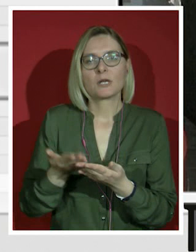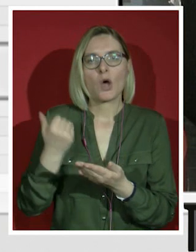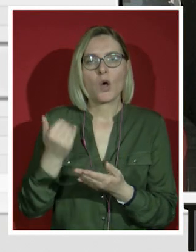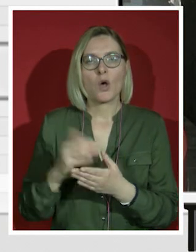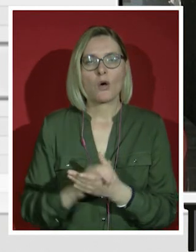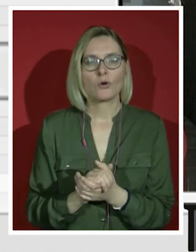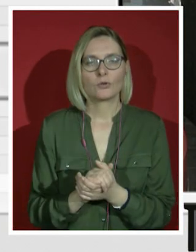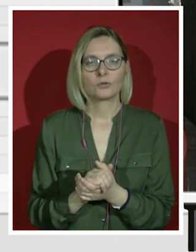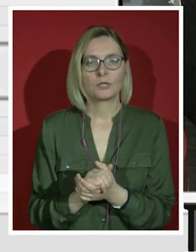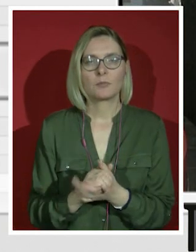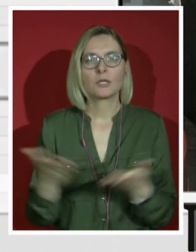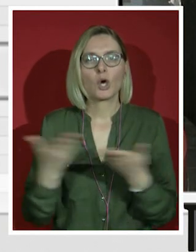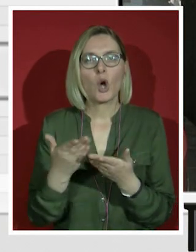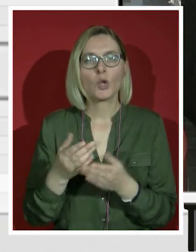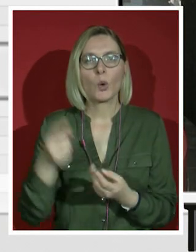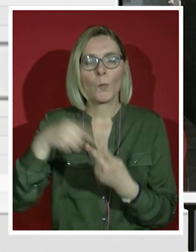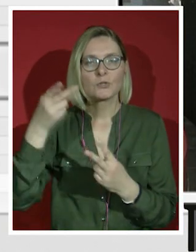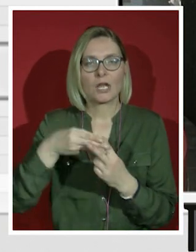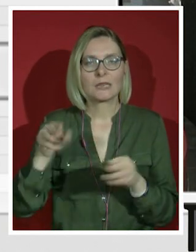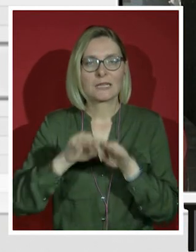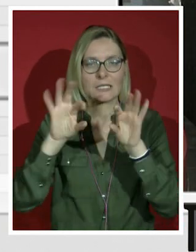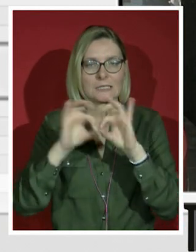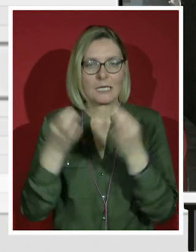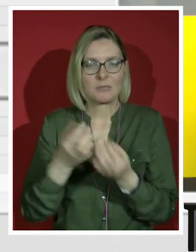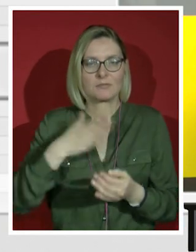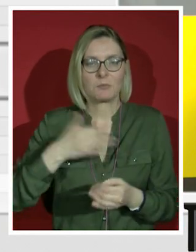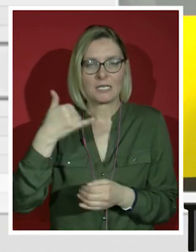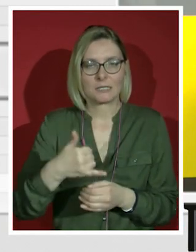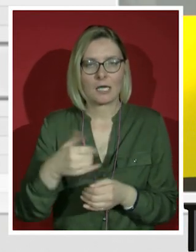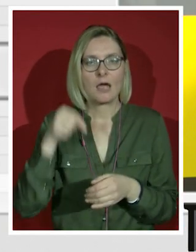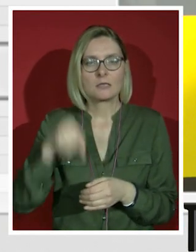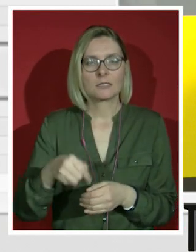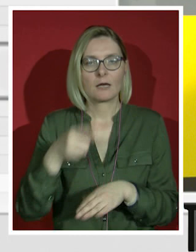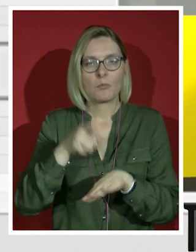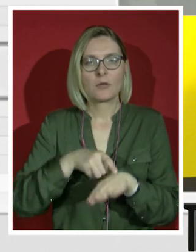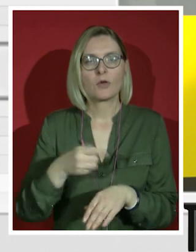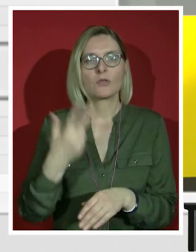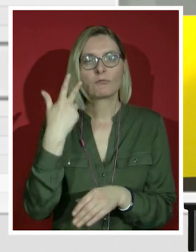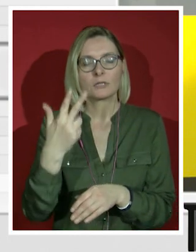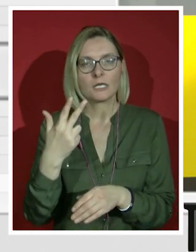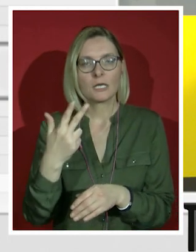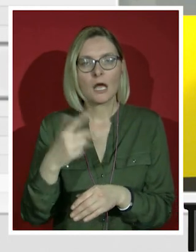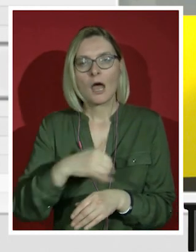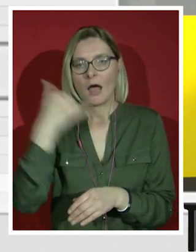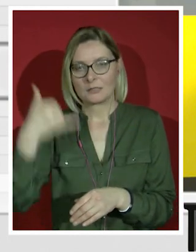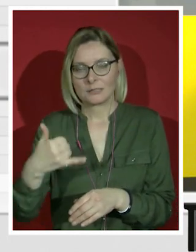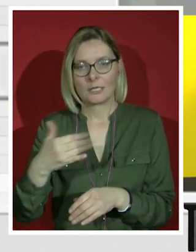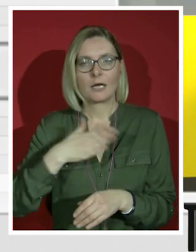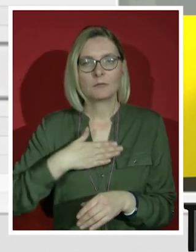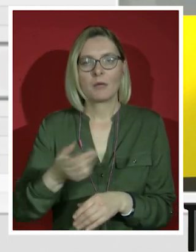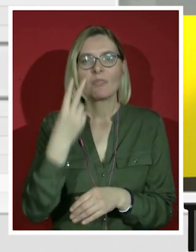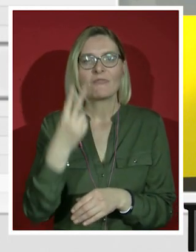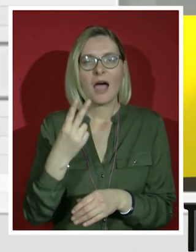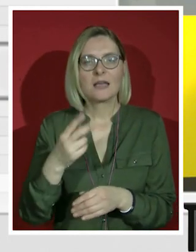иде. Колку пчелни семејства имате сега? Во моментов почнав со 3, сега сум стигнат до 20